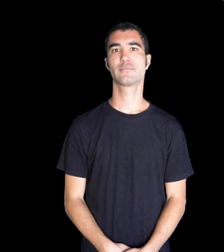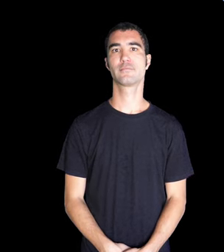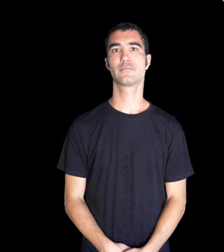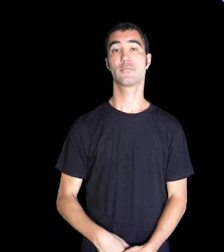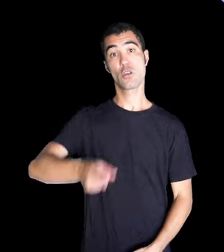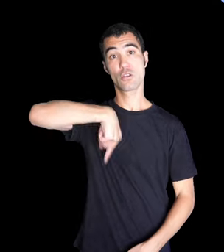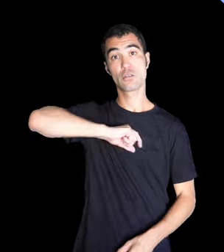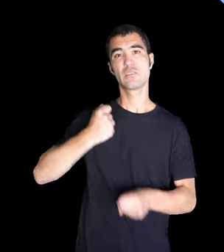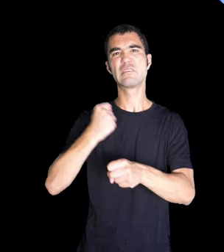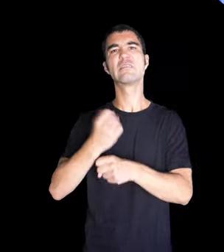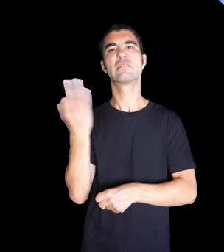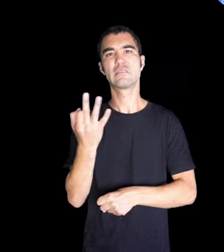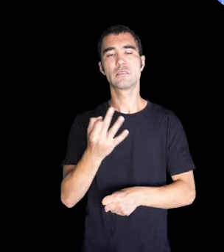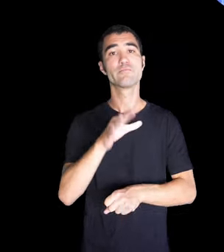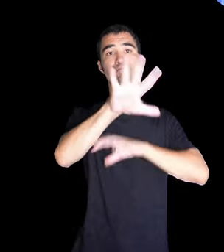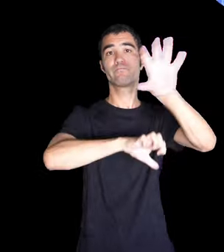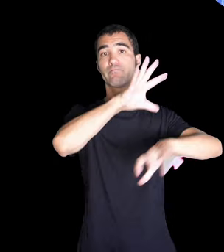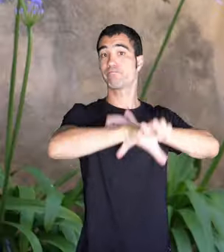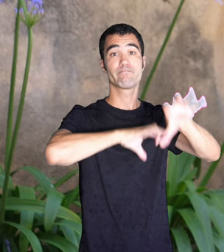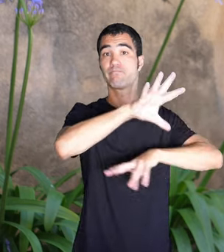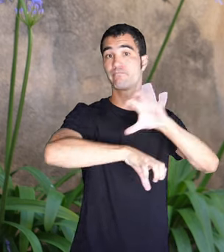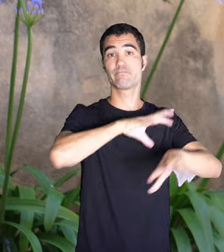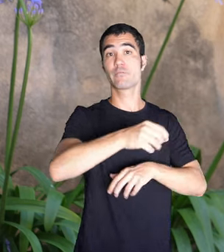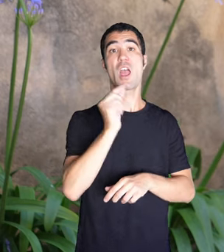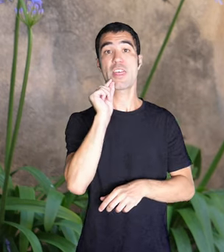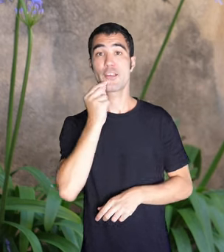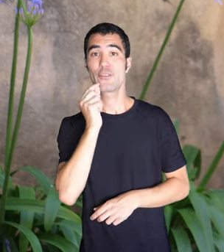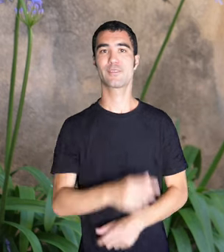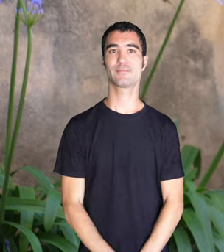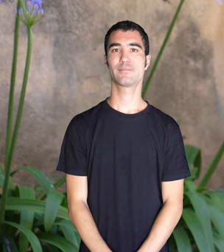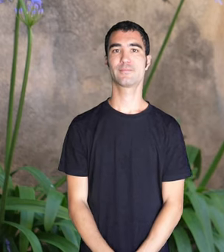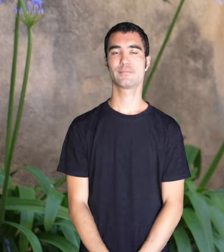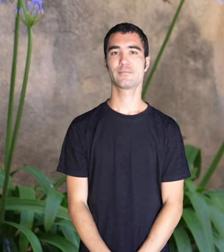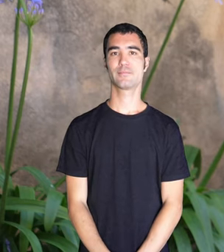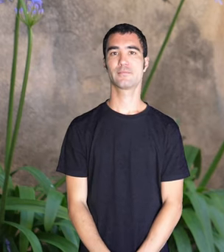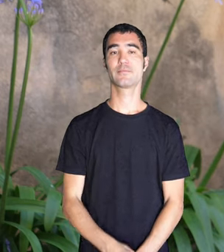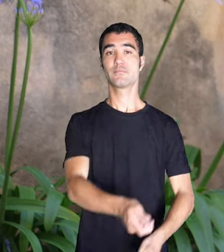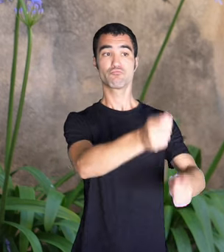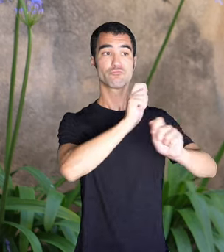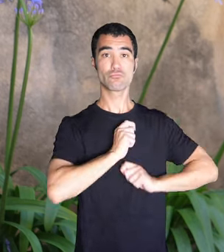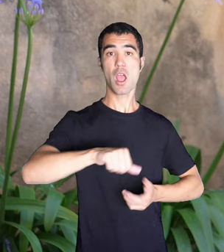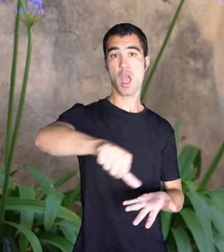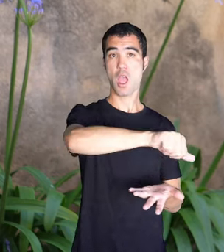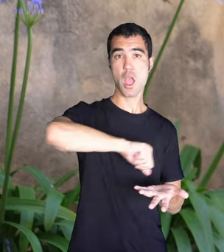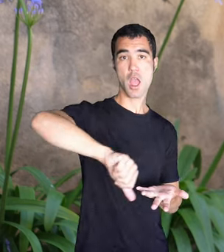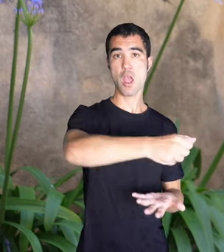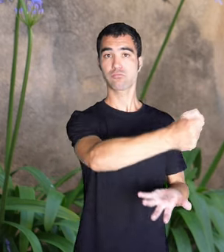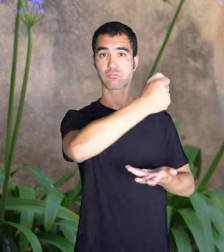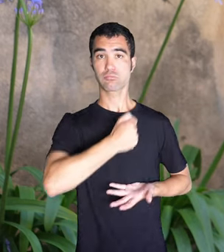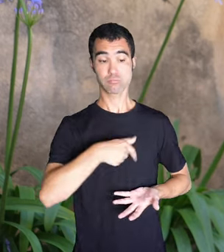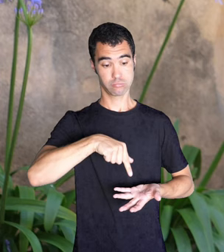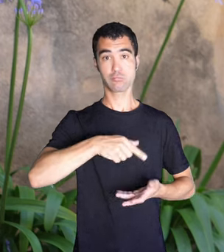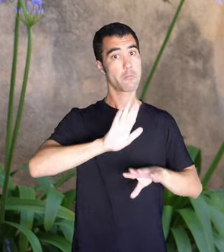La nostra feina era anar cuir, olives. I mos donaven oli, i teníem